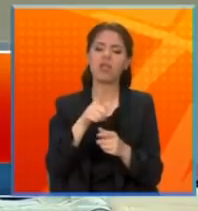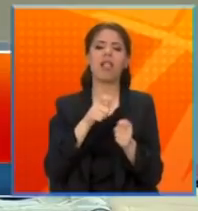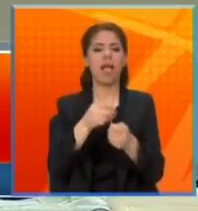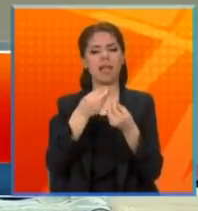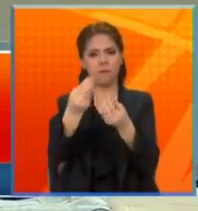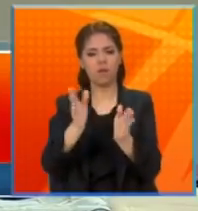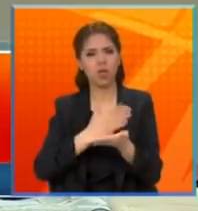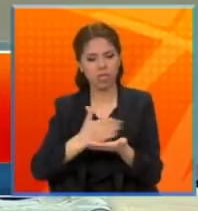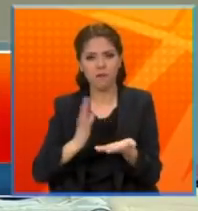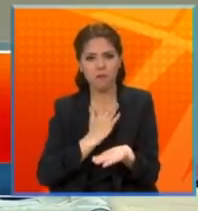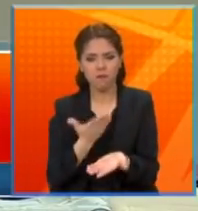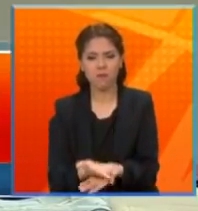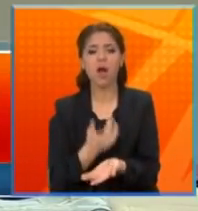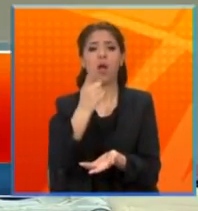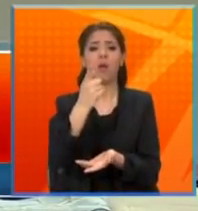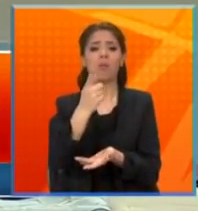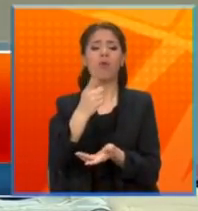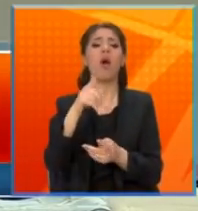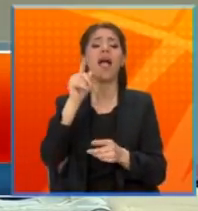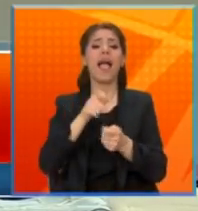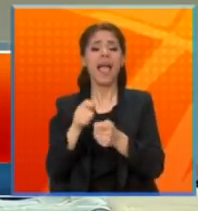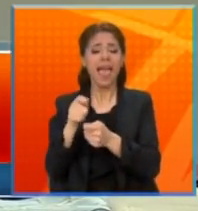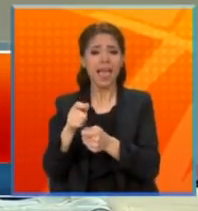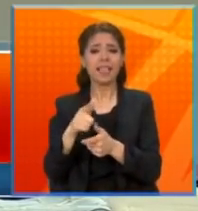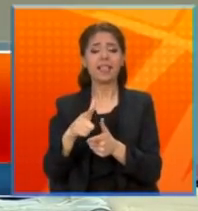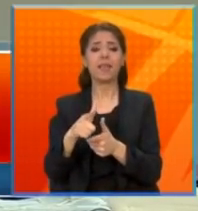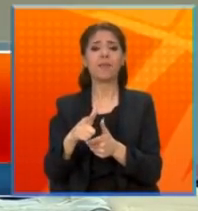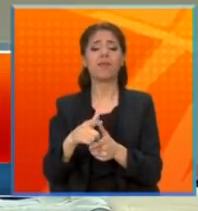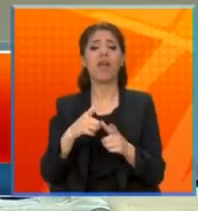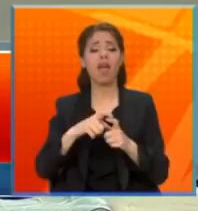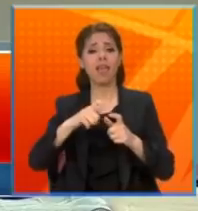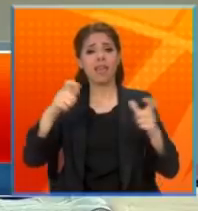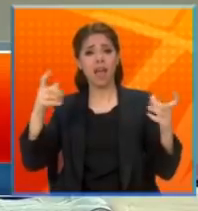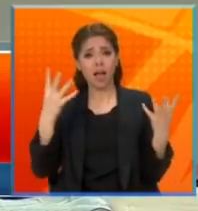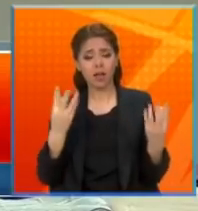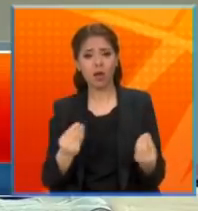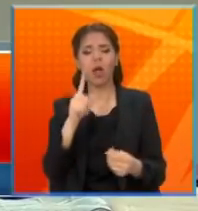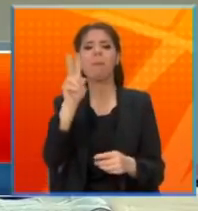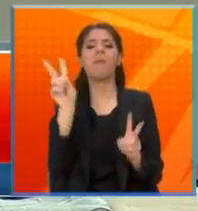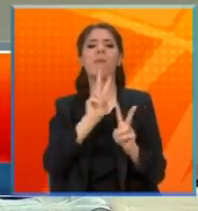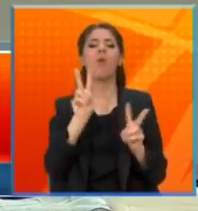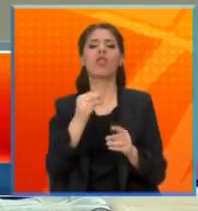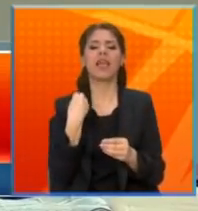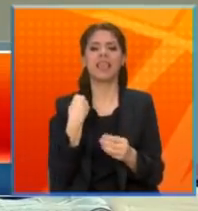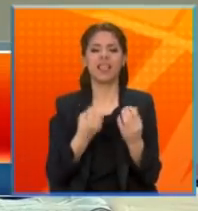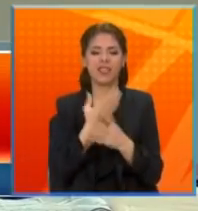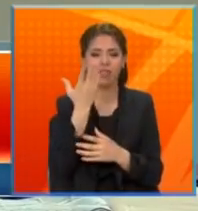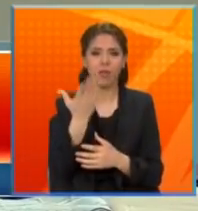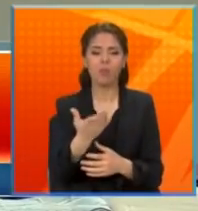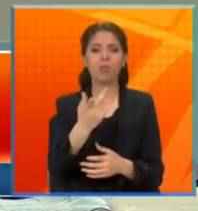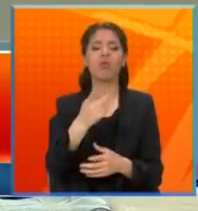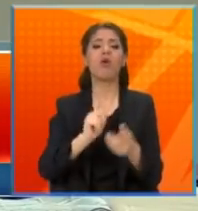veriliyor. Bu esasında eğitimde giderek yaygın hale gelen bir modeldir.